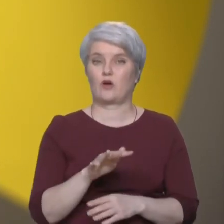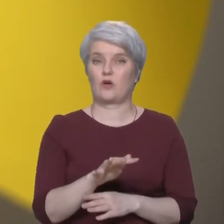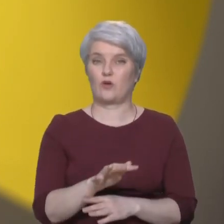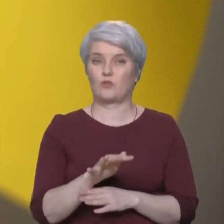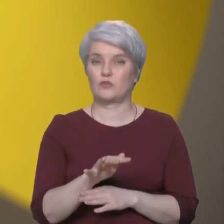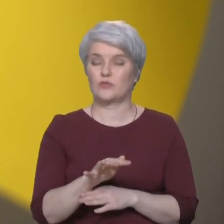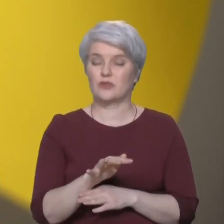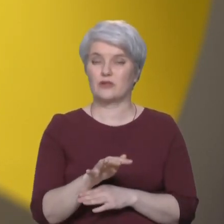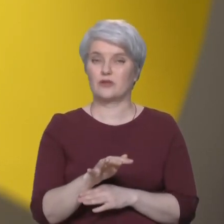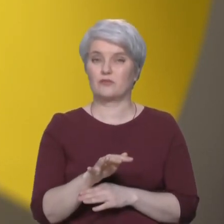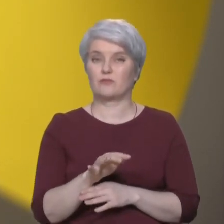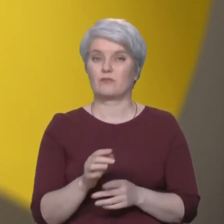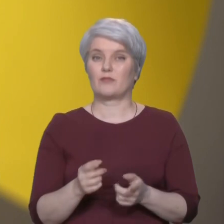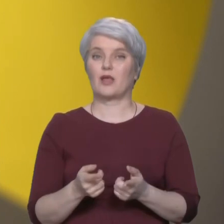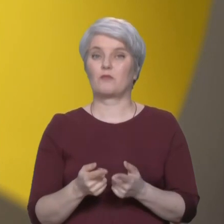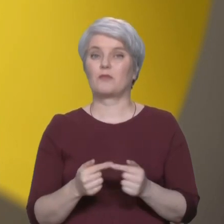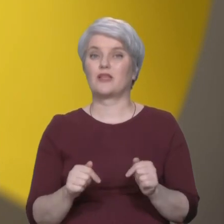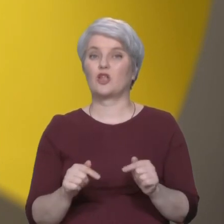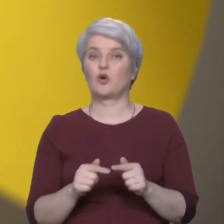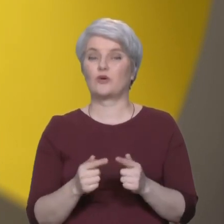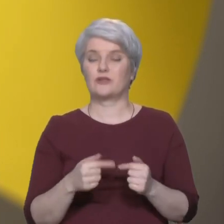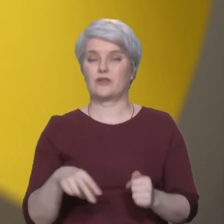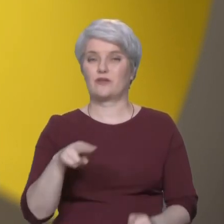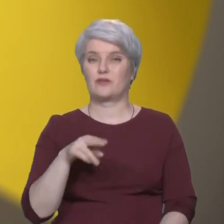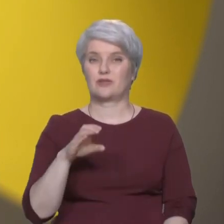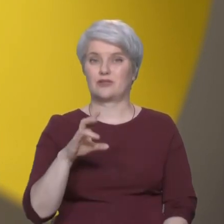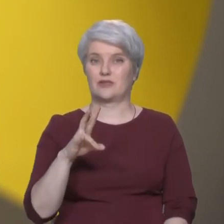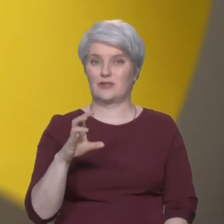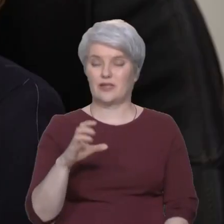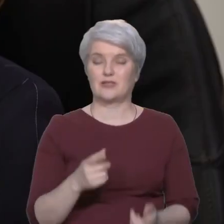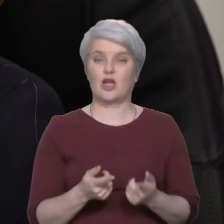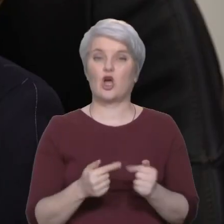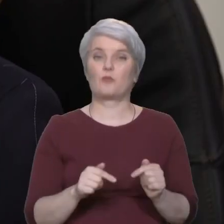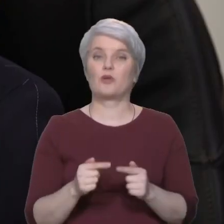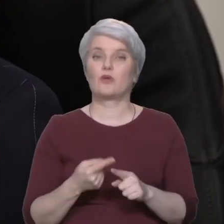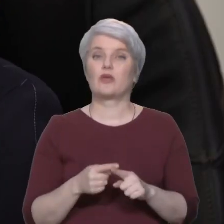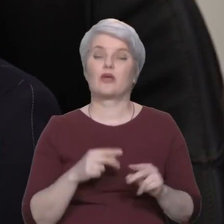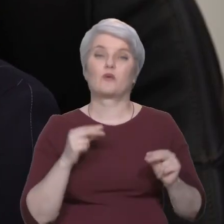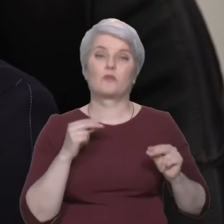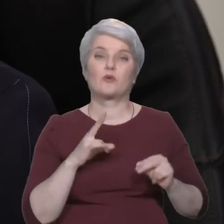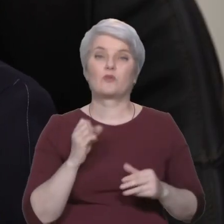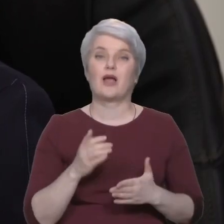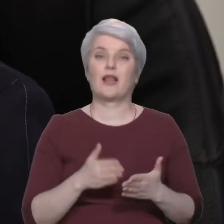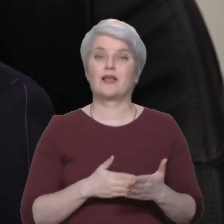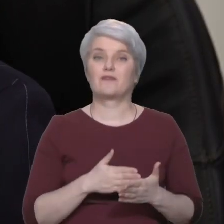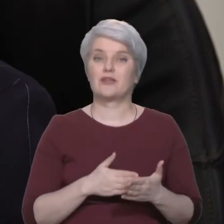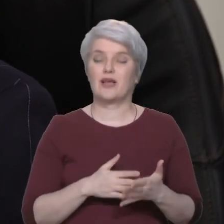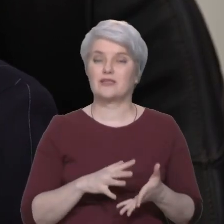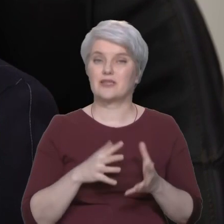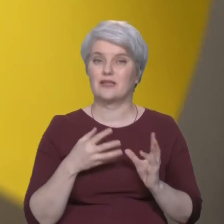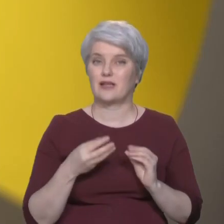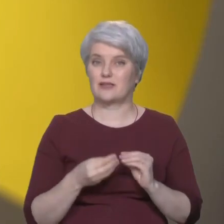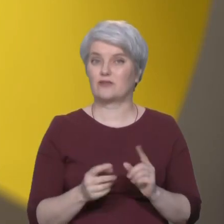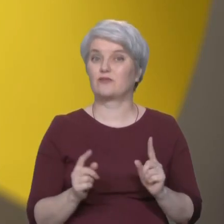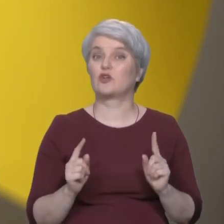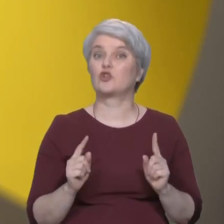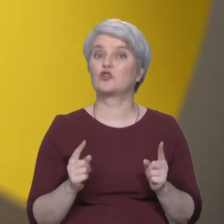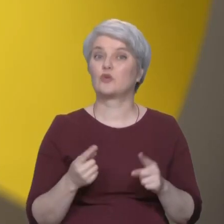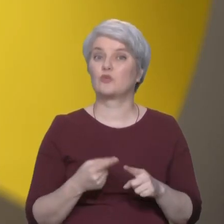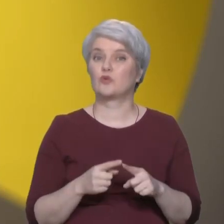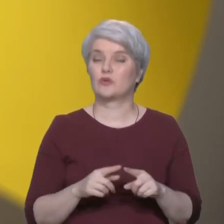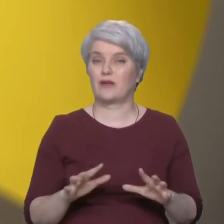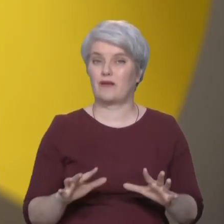саме підрозділів ДСНС та підрозділів, які працюють на ліквідації наслідків. Чому це відбувається,